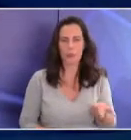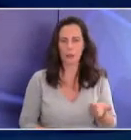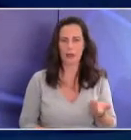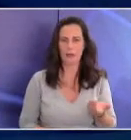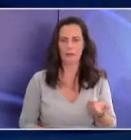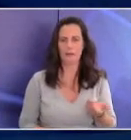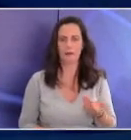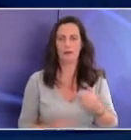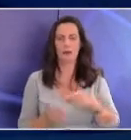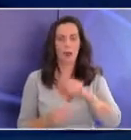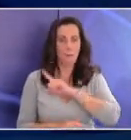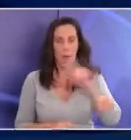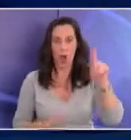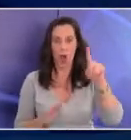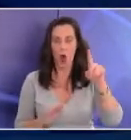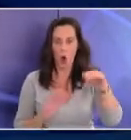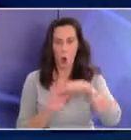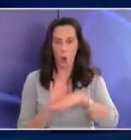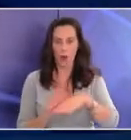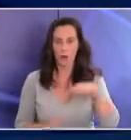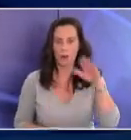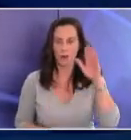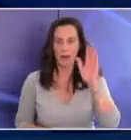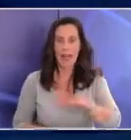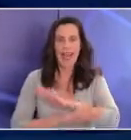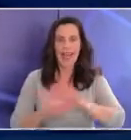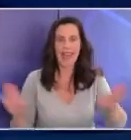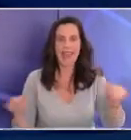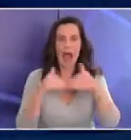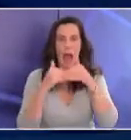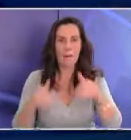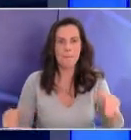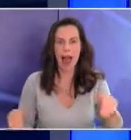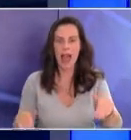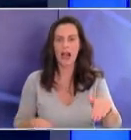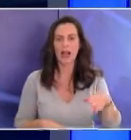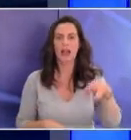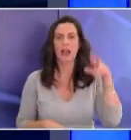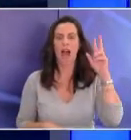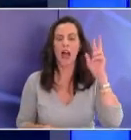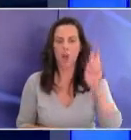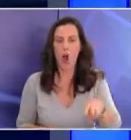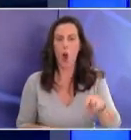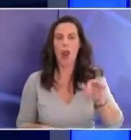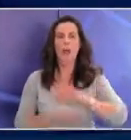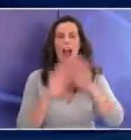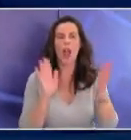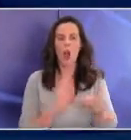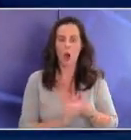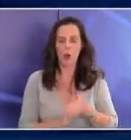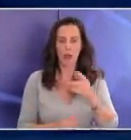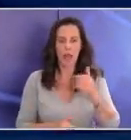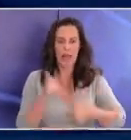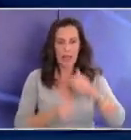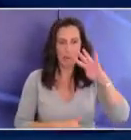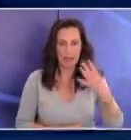הלא חוקיים אין הגבלה מקרנות צהובים, וגם לא בליגות הגבוהות. אתה יכול להאמר על מה שאתה רוצה, מה שאתה רוצה, שאתה רוצה ומתי שאתה רוצה. לפעמים אתה מוצא ליינים של ליגה